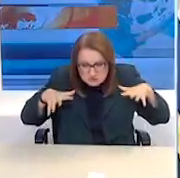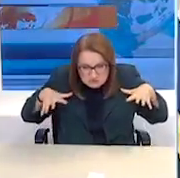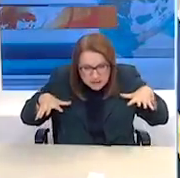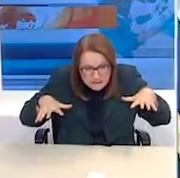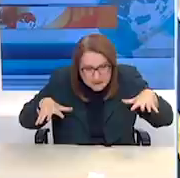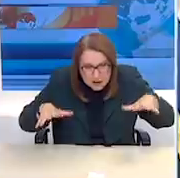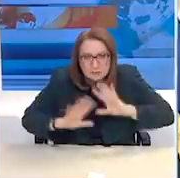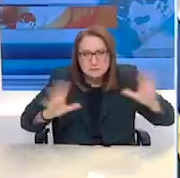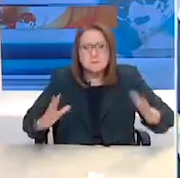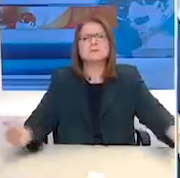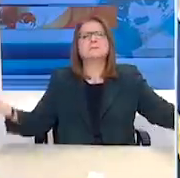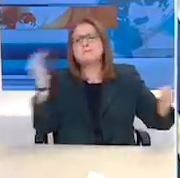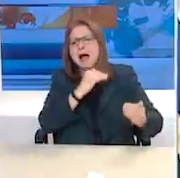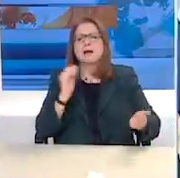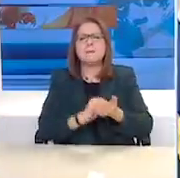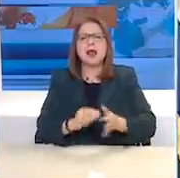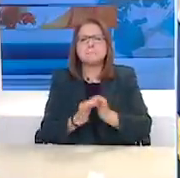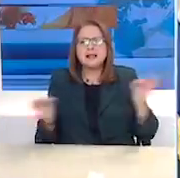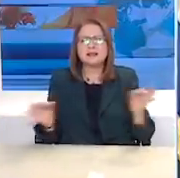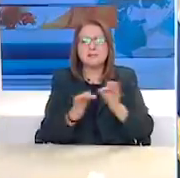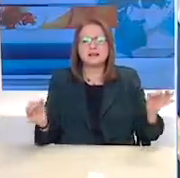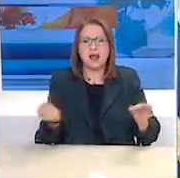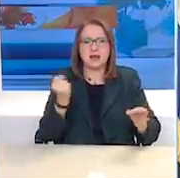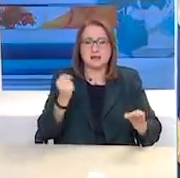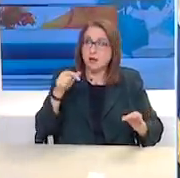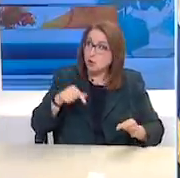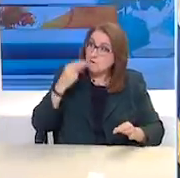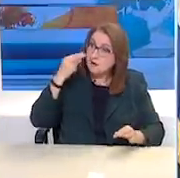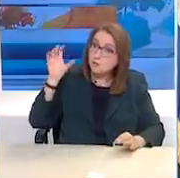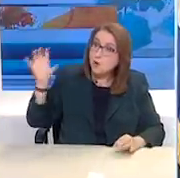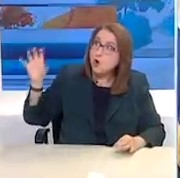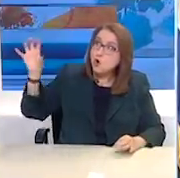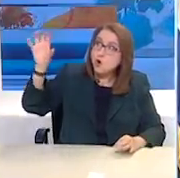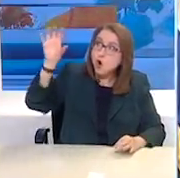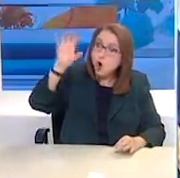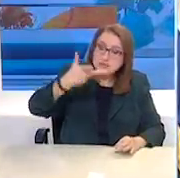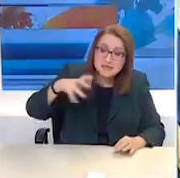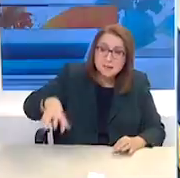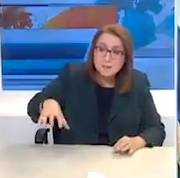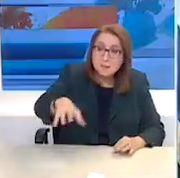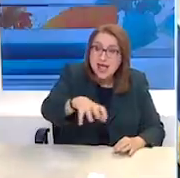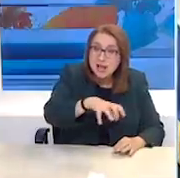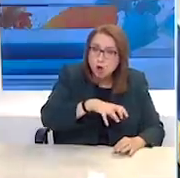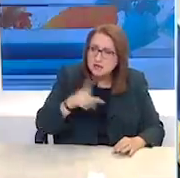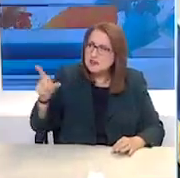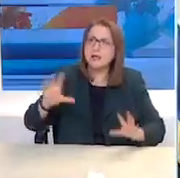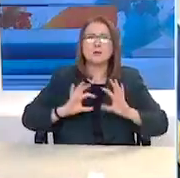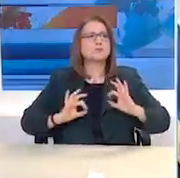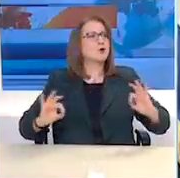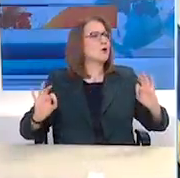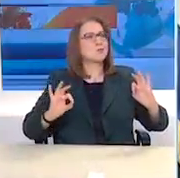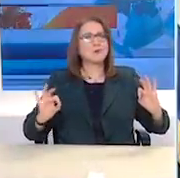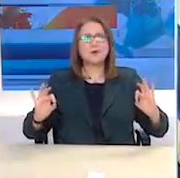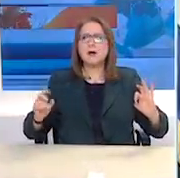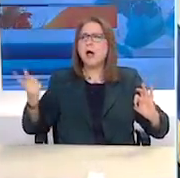οποίες επανέρχονται σε μια κατάσταση lockdown, γιατί βλέπουν οι περιοχές, γιατί βλέπουν τέτοια εισαγωγή κρουσμάτων και